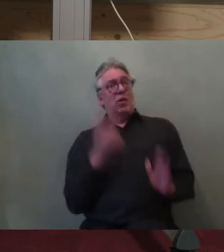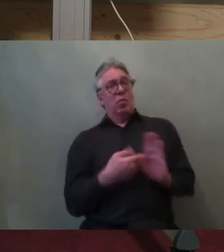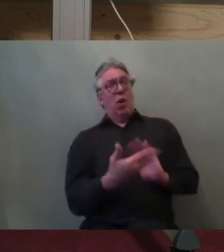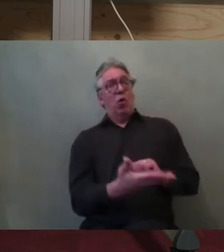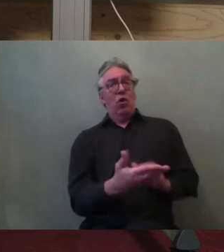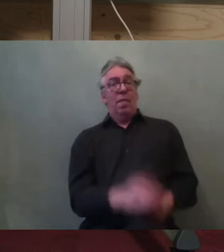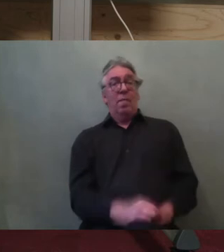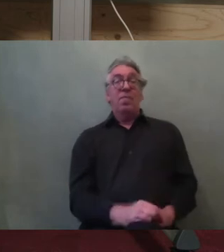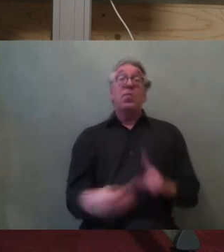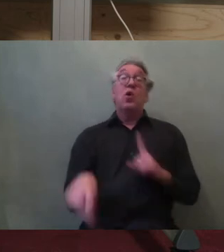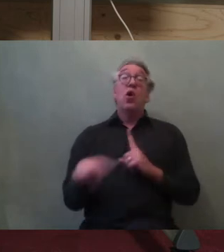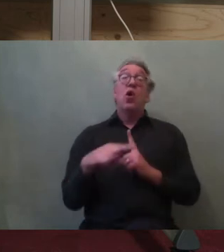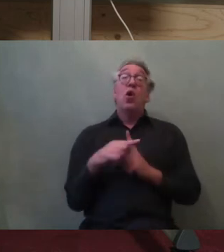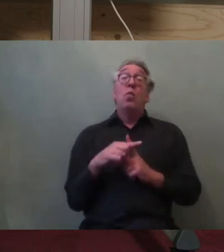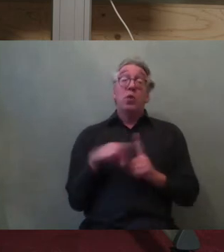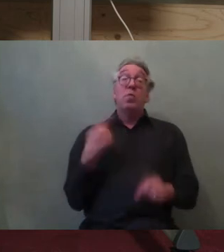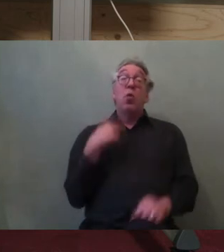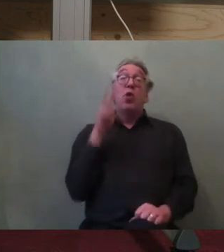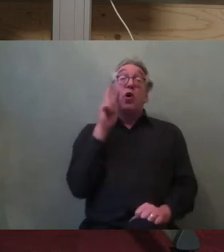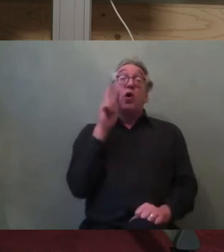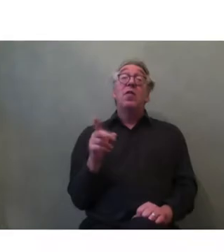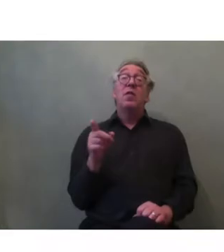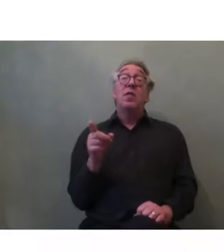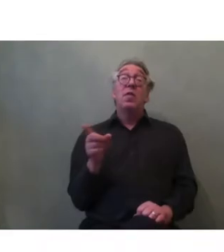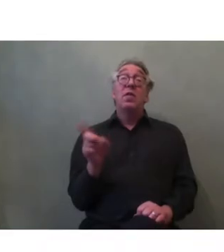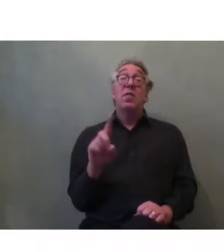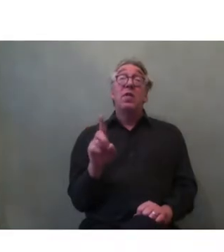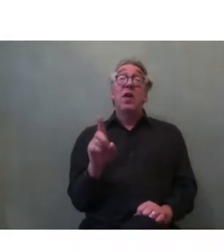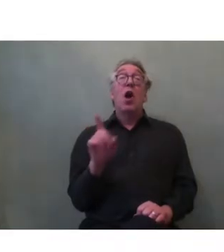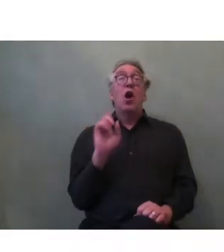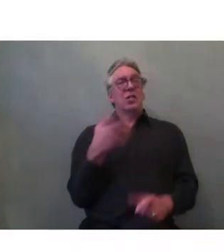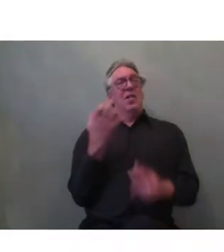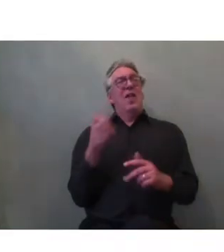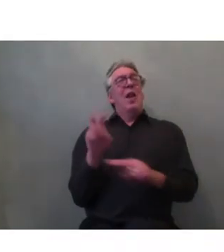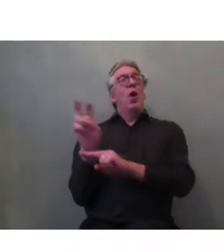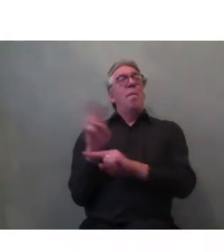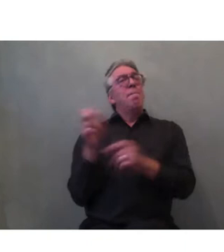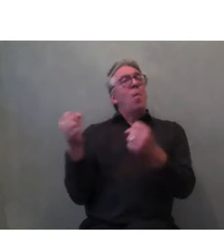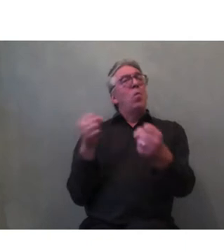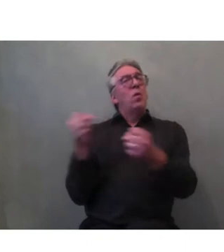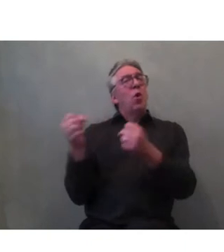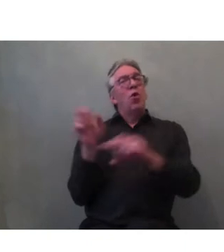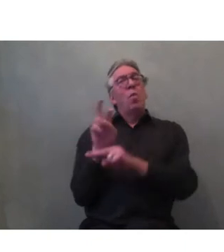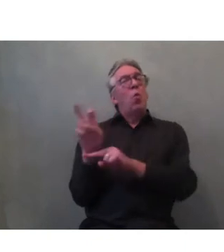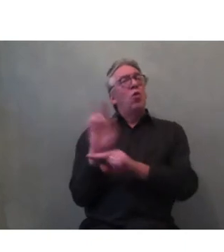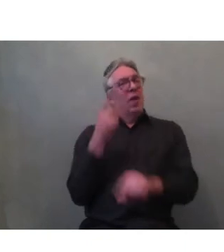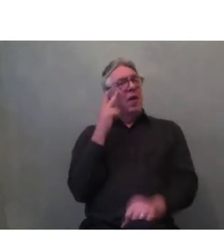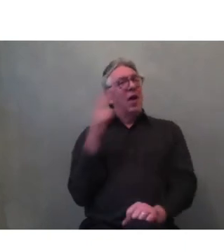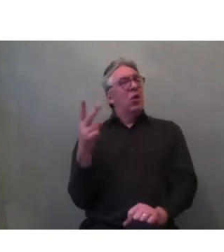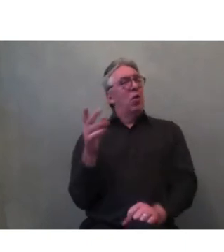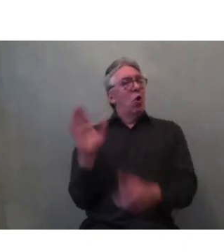Daarnaast hebben we gekeken van, nou, wat als je dat nou wil monitoren, dus als je een beetje in de gaten wil houden van hoe het gesteld is met de toegankelijkheid en of dat ook